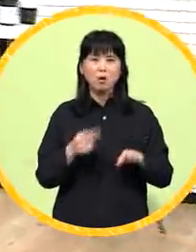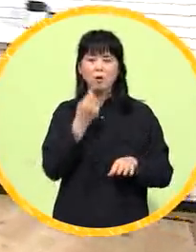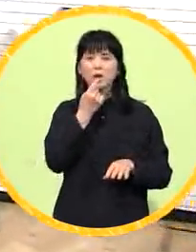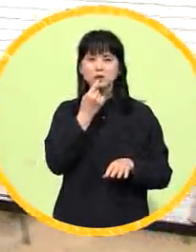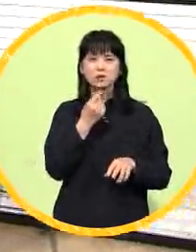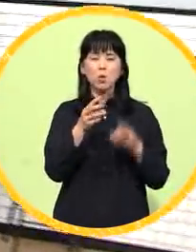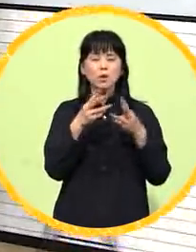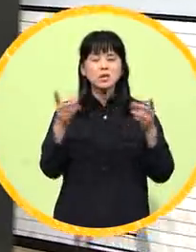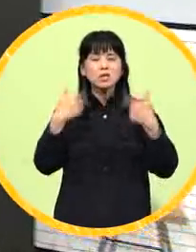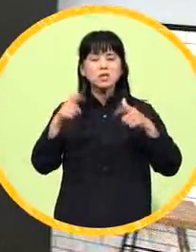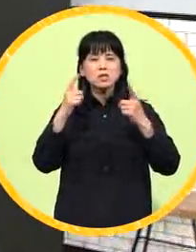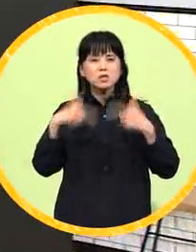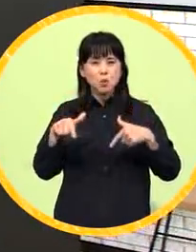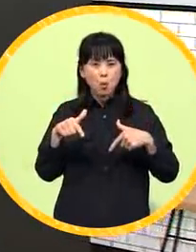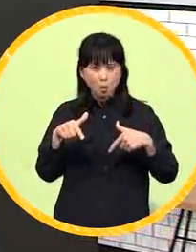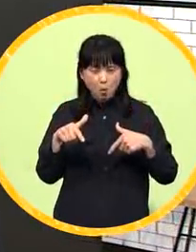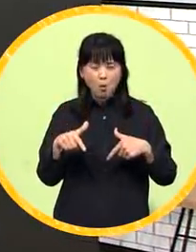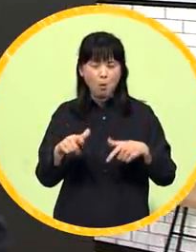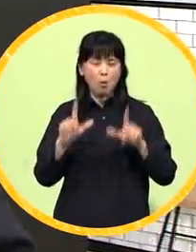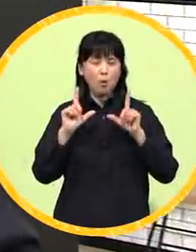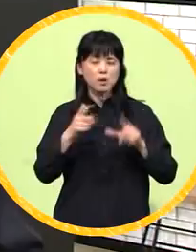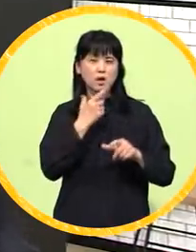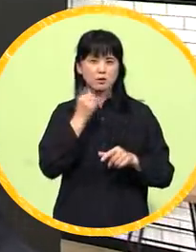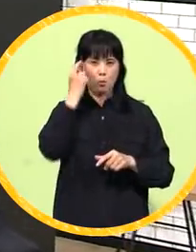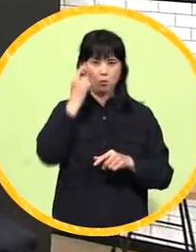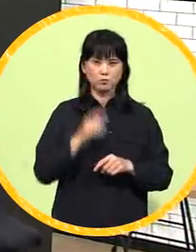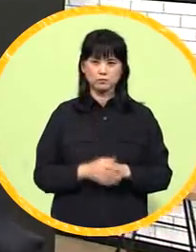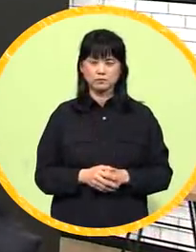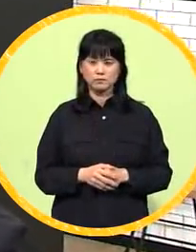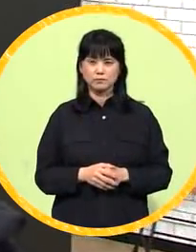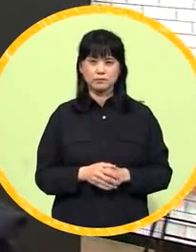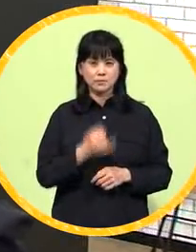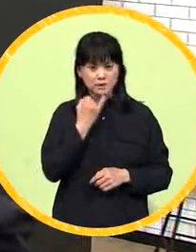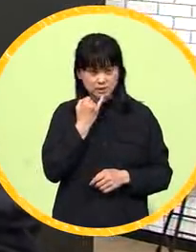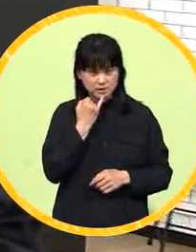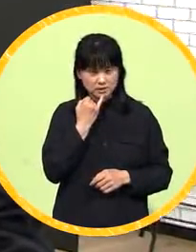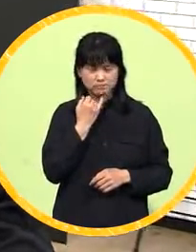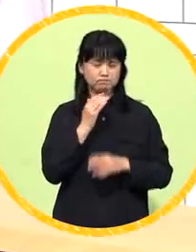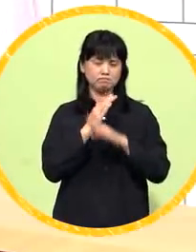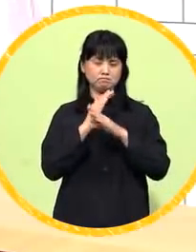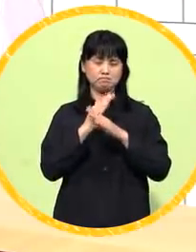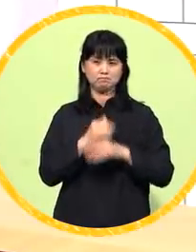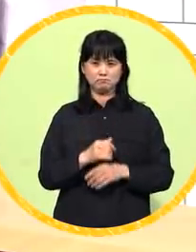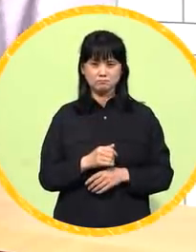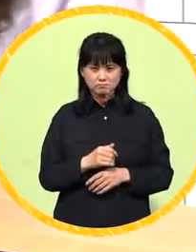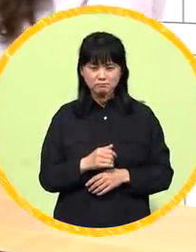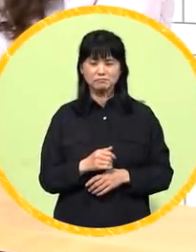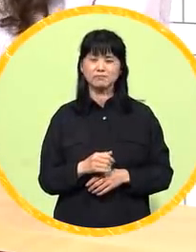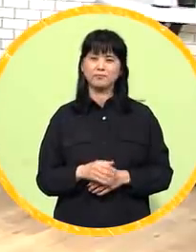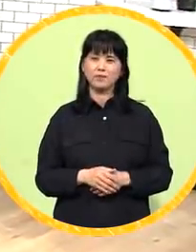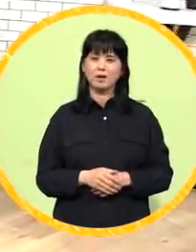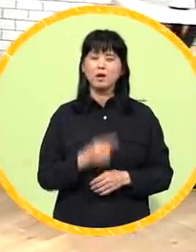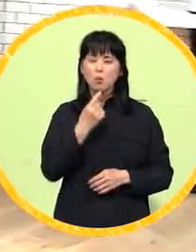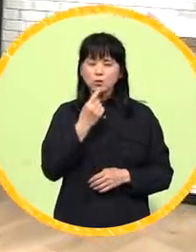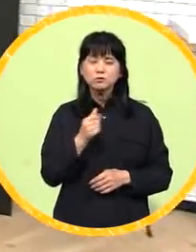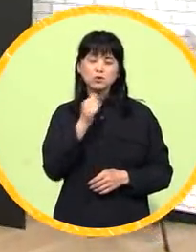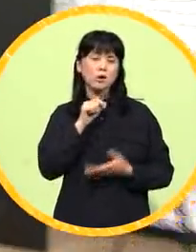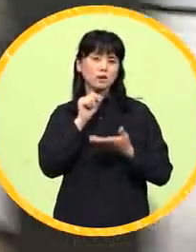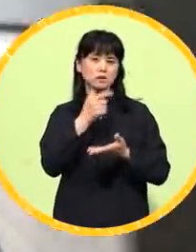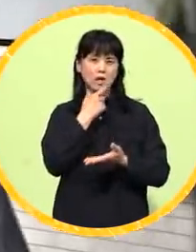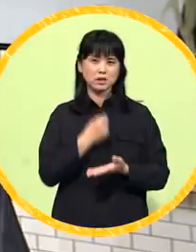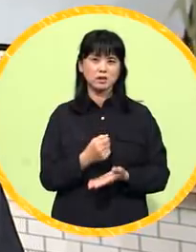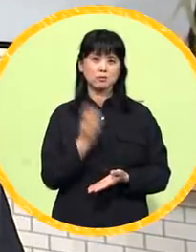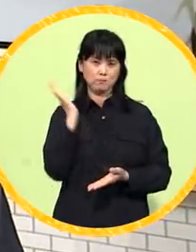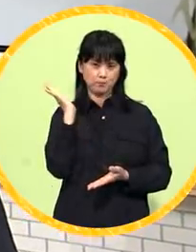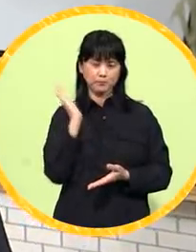私の非日常コーナーをやらせて頂ければと思います美味しいでしょうかだめだけど僕がご紹介するのは